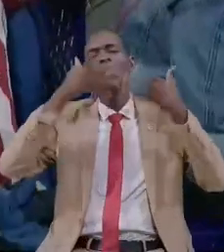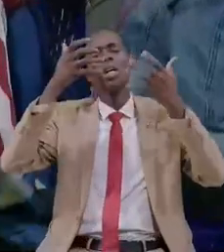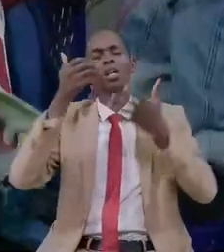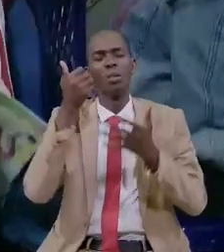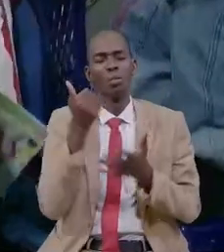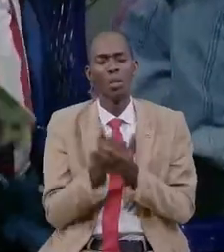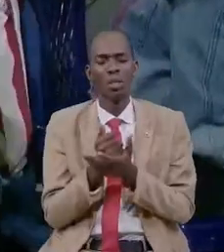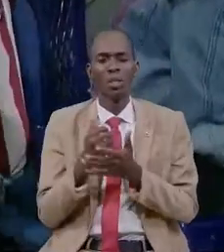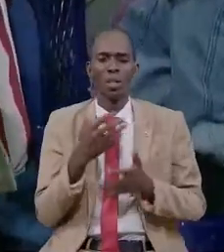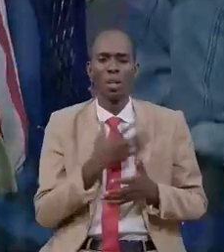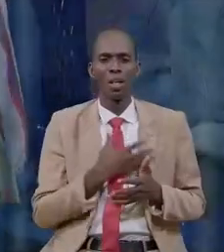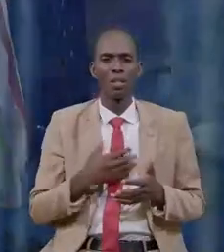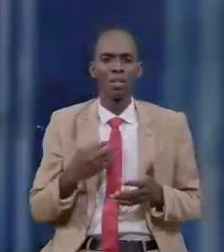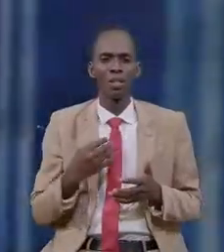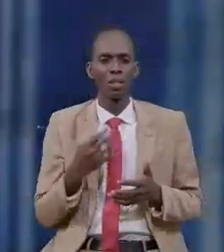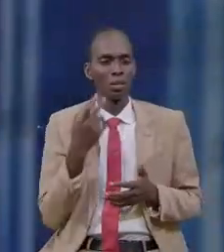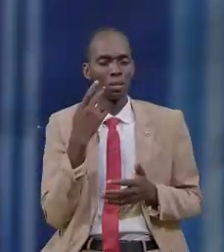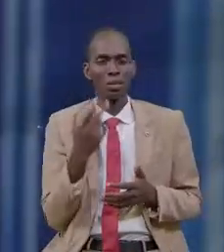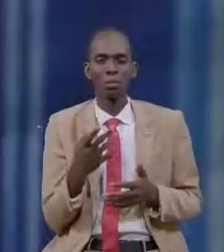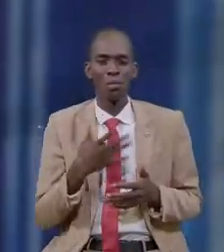L'alerte viendra. Regarde.